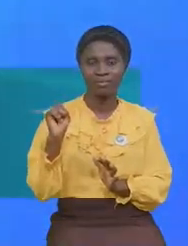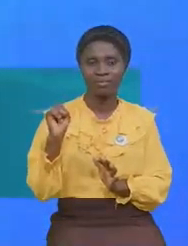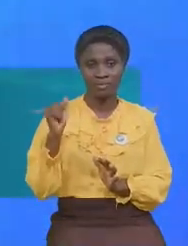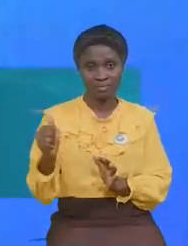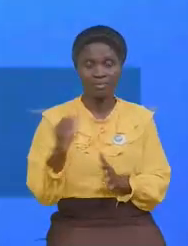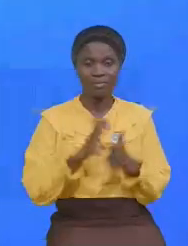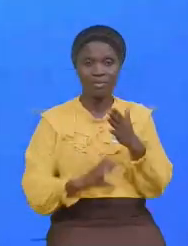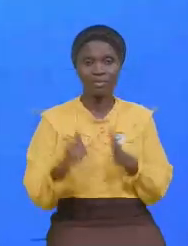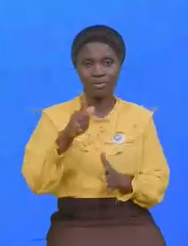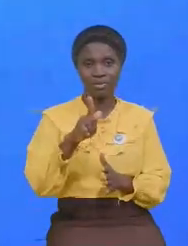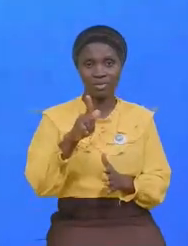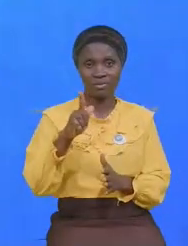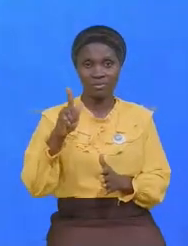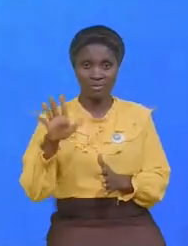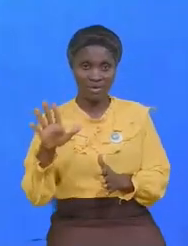joie.